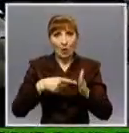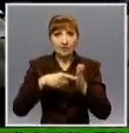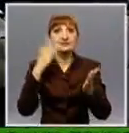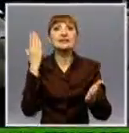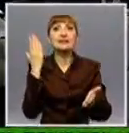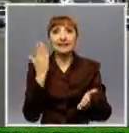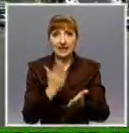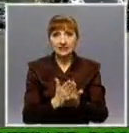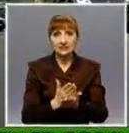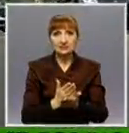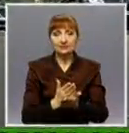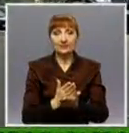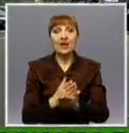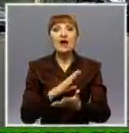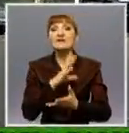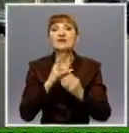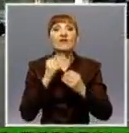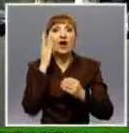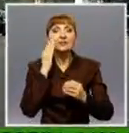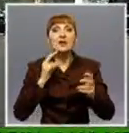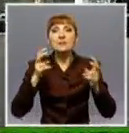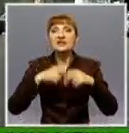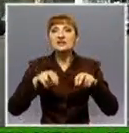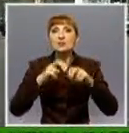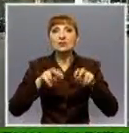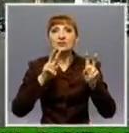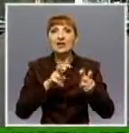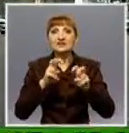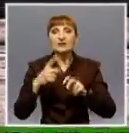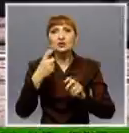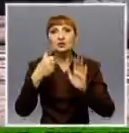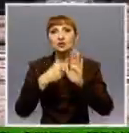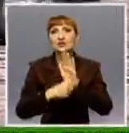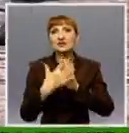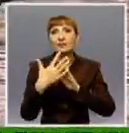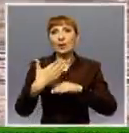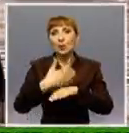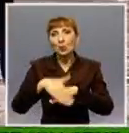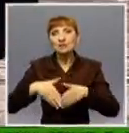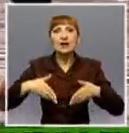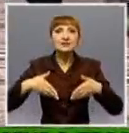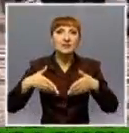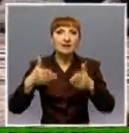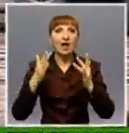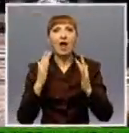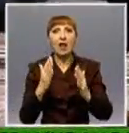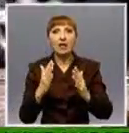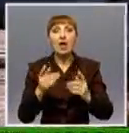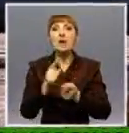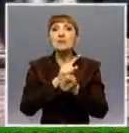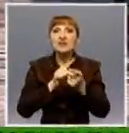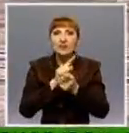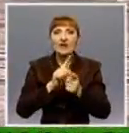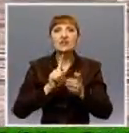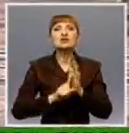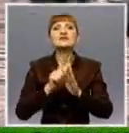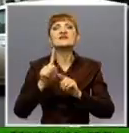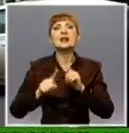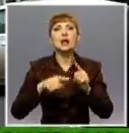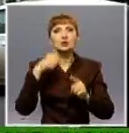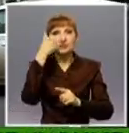нынешнем Наурызбайском районе. Всего в Алматы пересмотра названий требует 165 проулков, проспектов и аллей. Переименования начнутся в следующем